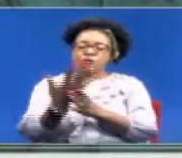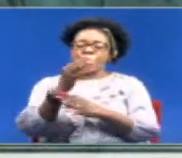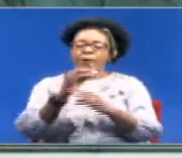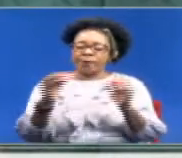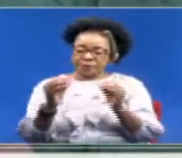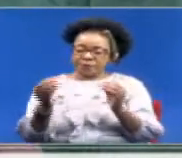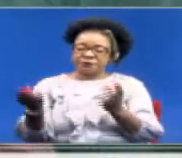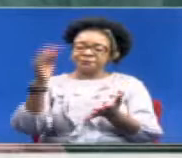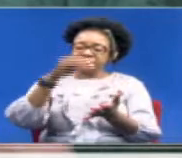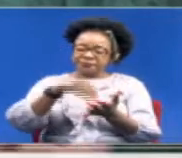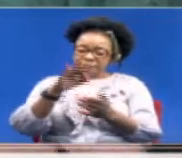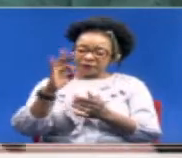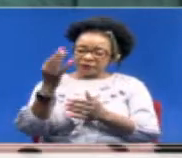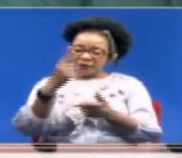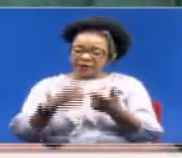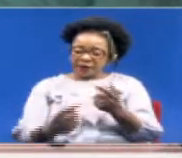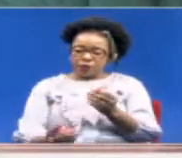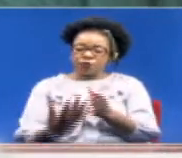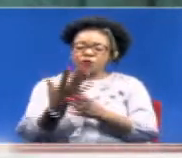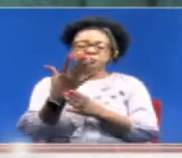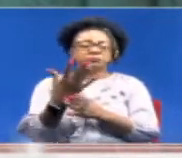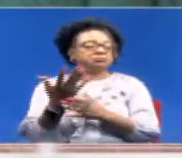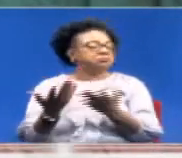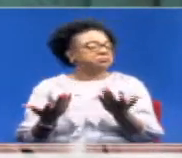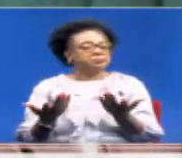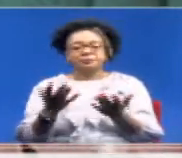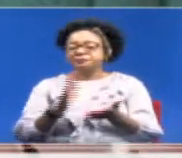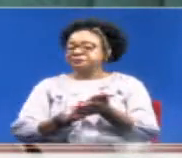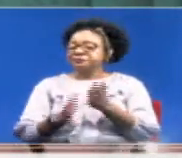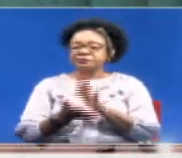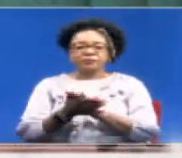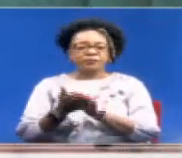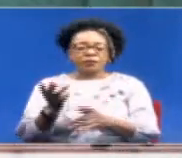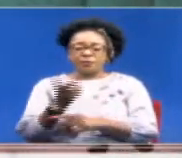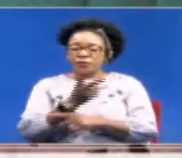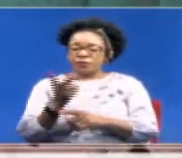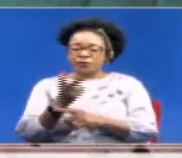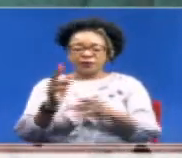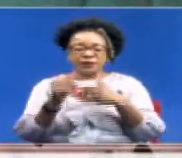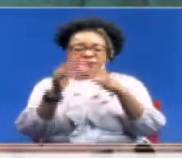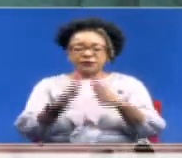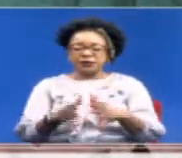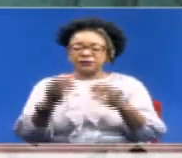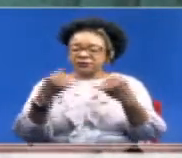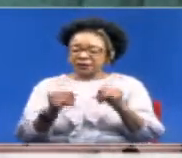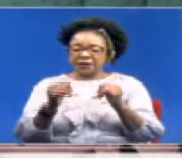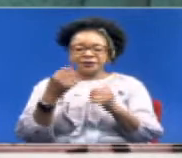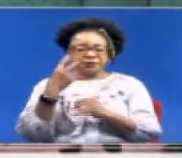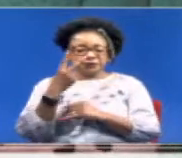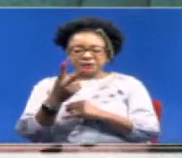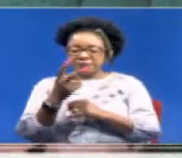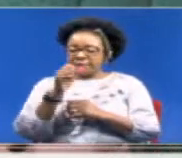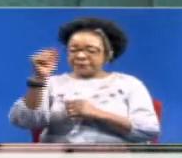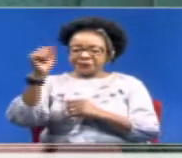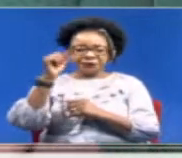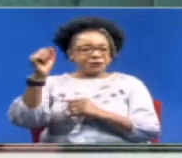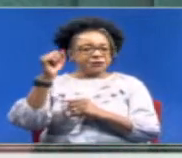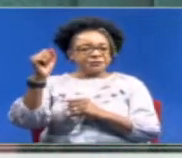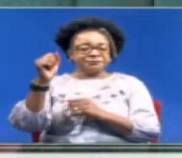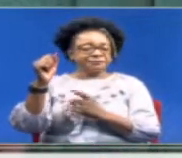year, hakuna kitu utapata. These two leaders waliangalia siasa ya Kenya, wakaona hii jamii ya magharibi